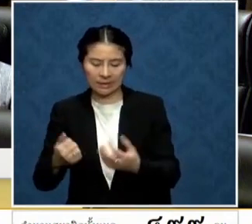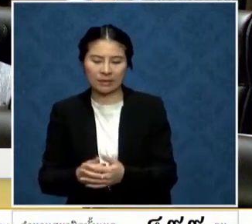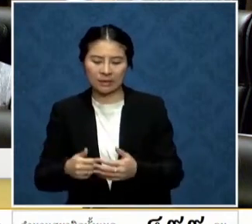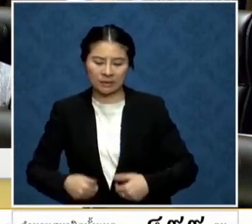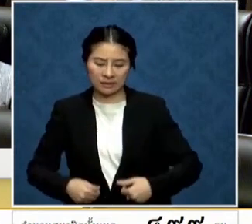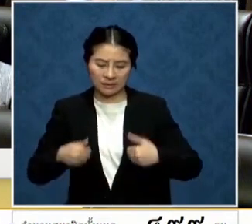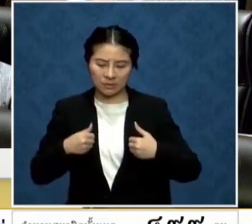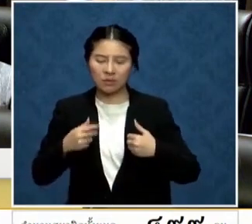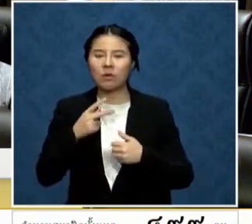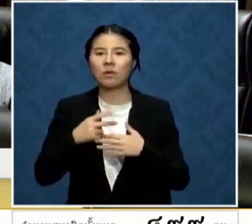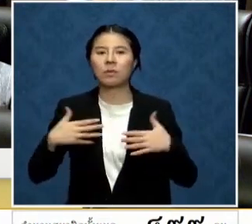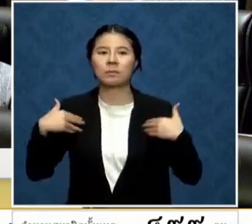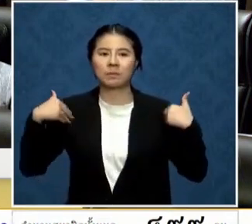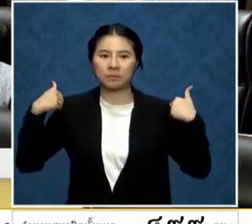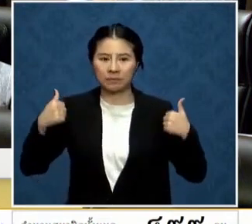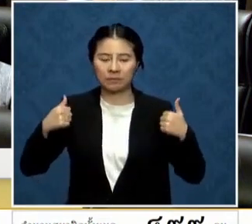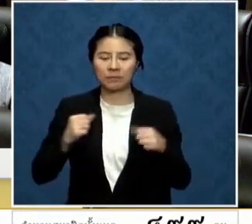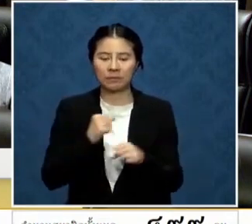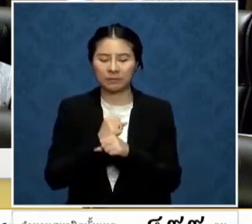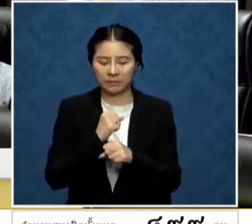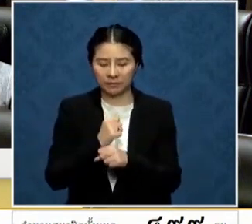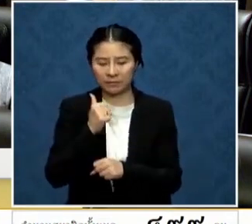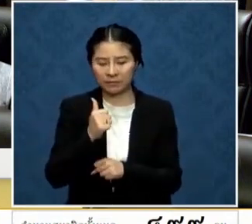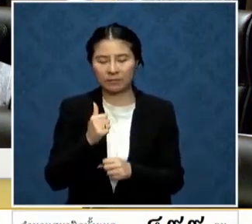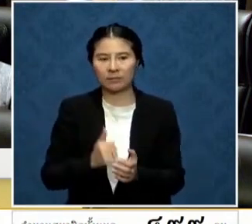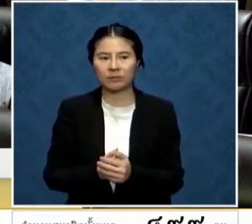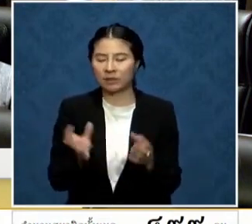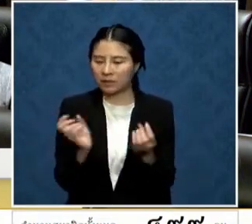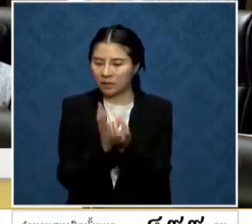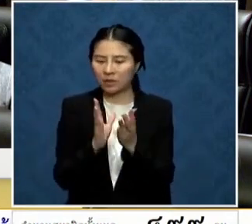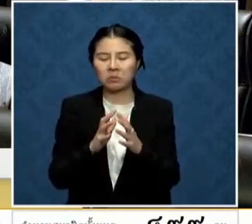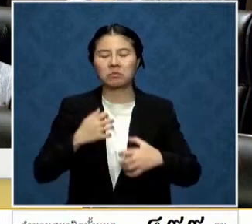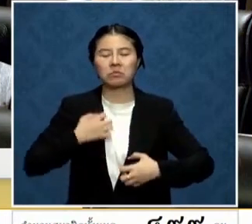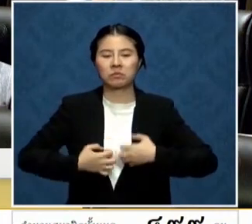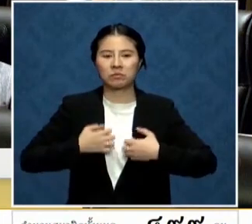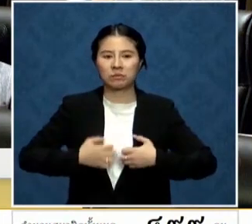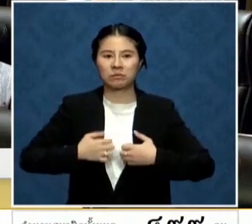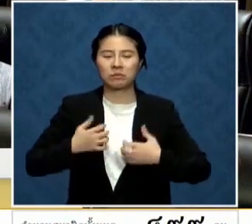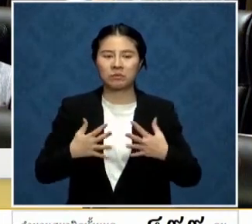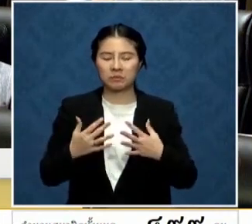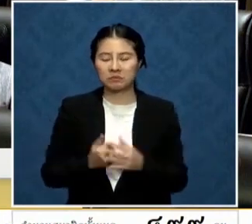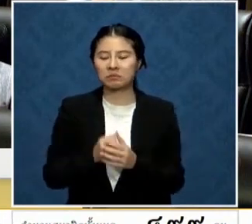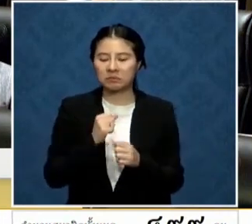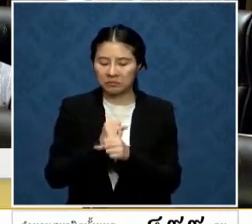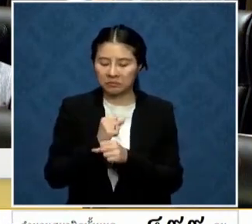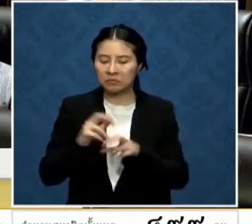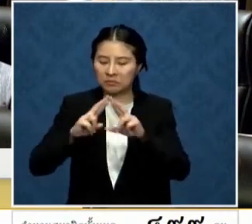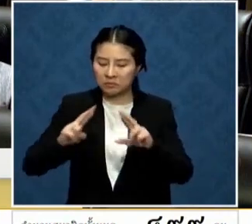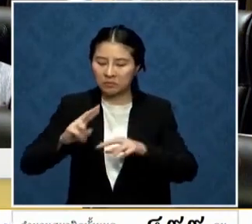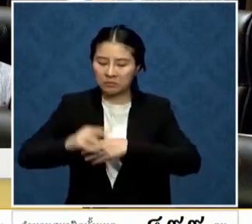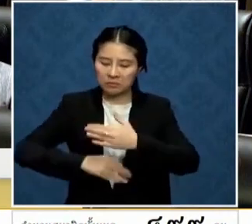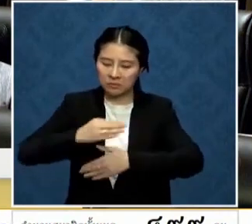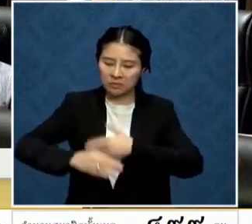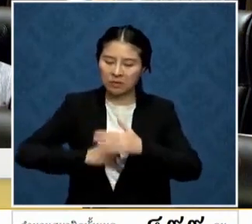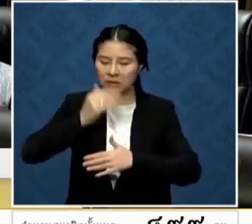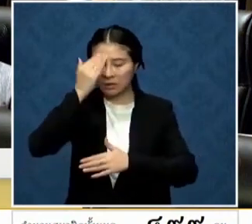ความสุขคือเป้าหมายปลายทางที่เราสามารถทำได้เรื่องนี้เนี่ยนอกจากช่วยเรื่องเศรษฐกิจแล้วยังช่วยเรื่องการควบคุมโรคเพราะเราต่าง